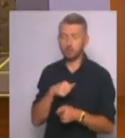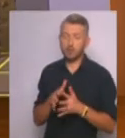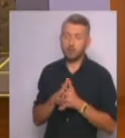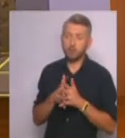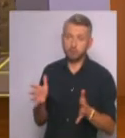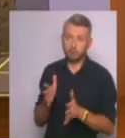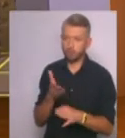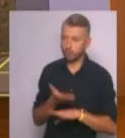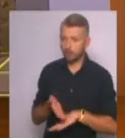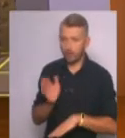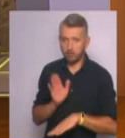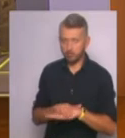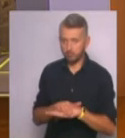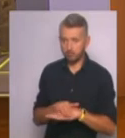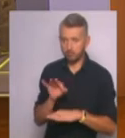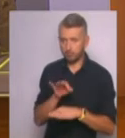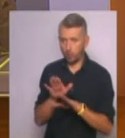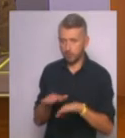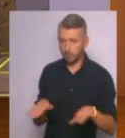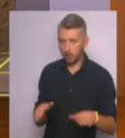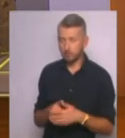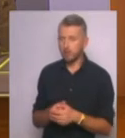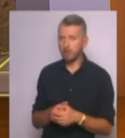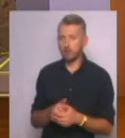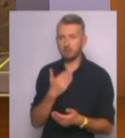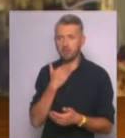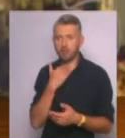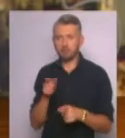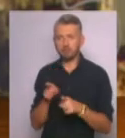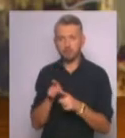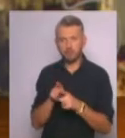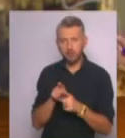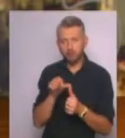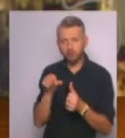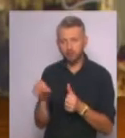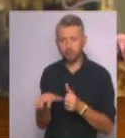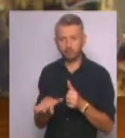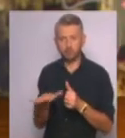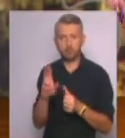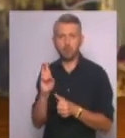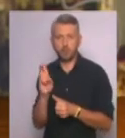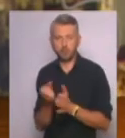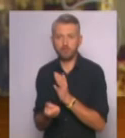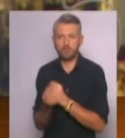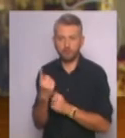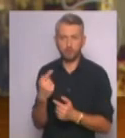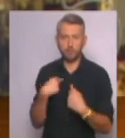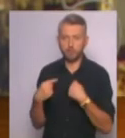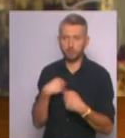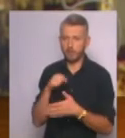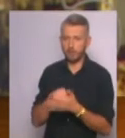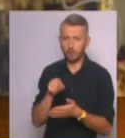з приводу цього, так, у всьому місті. І хоча б здавалося, така автономна частина, як Бортничі, так само, як виявилося, потерпає від цього